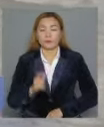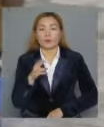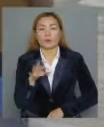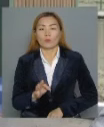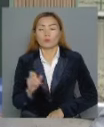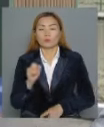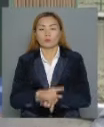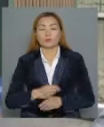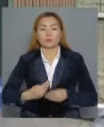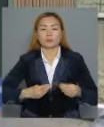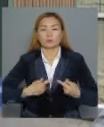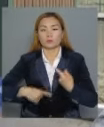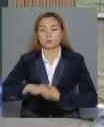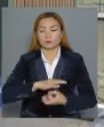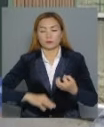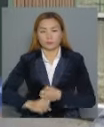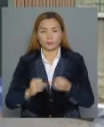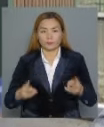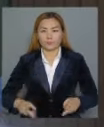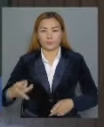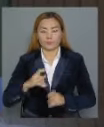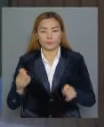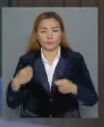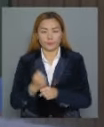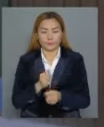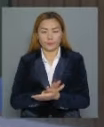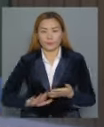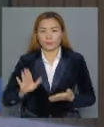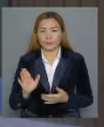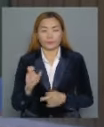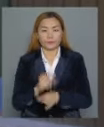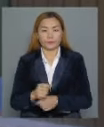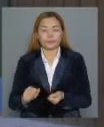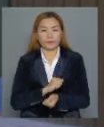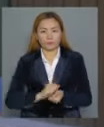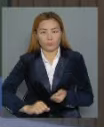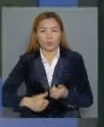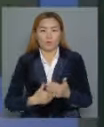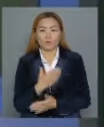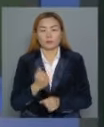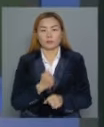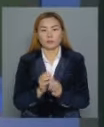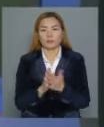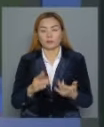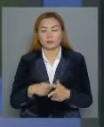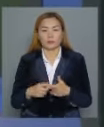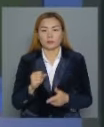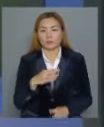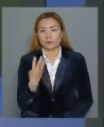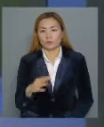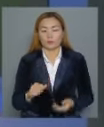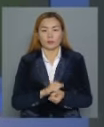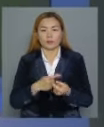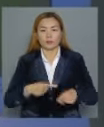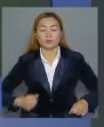Экопунктқа тапсырылған тұрмыстық қалдықтар арнайы мекемеде өңделеді. Мысалы, тапсырылған қағаздардан жаңа қойын дәптері, А4 үлгідегі